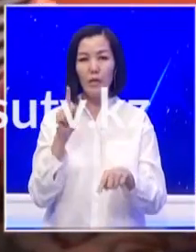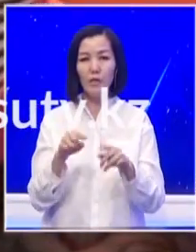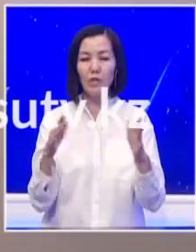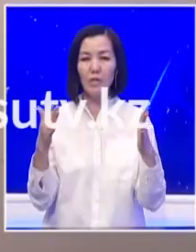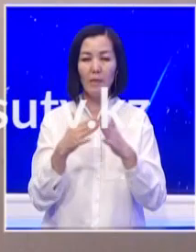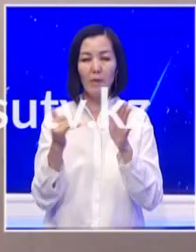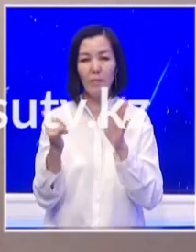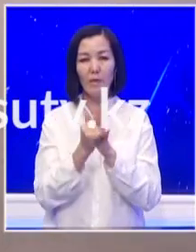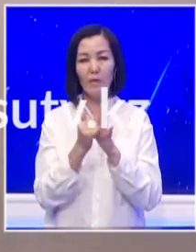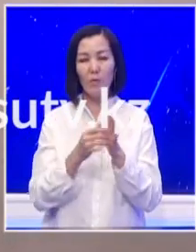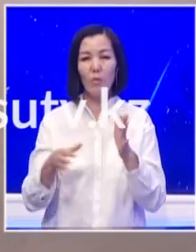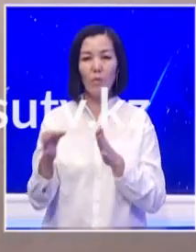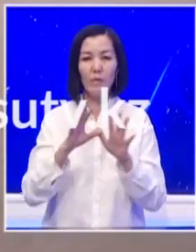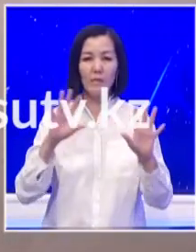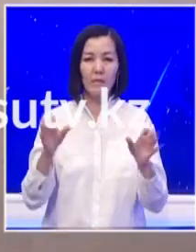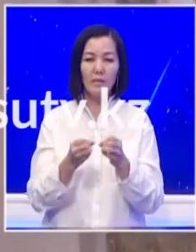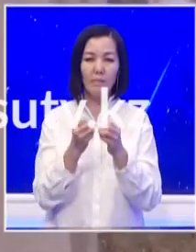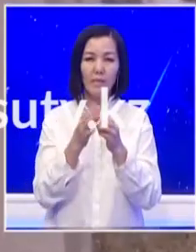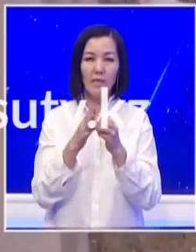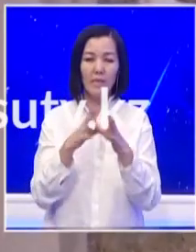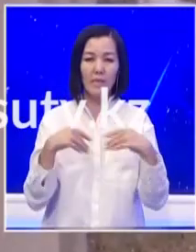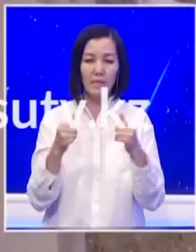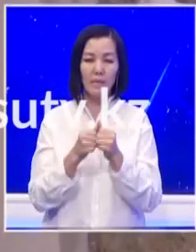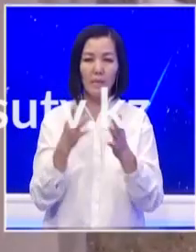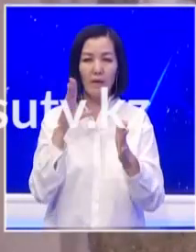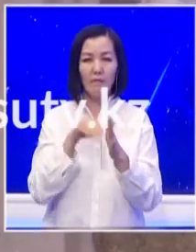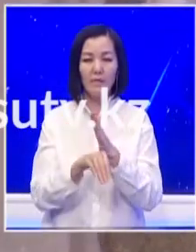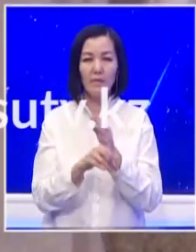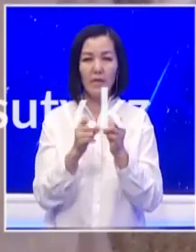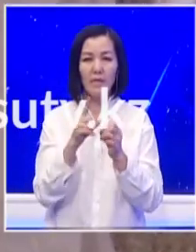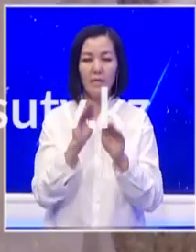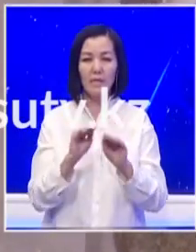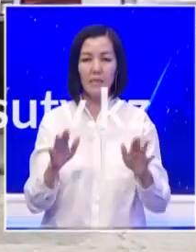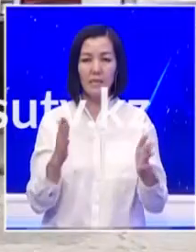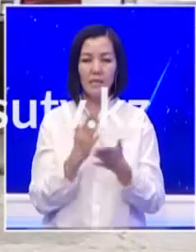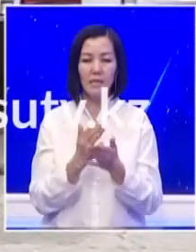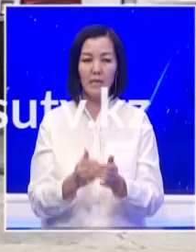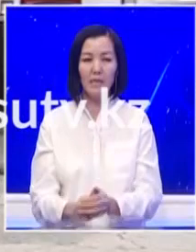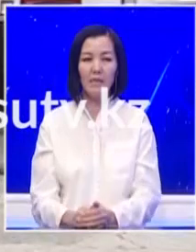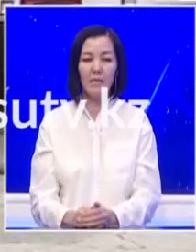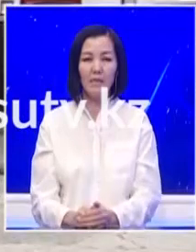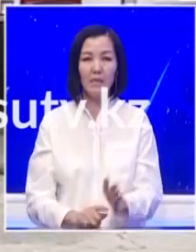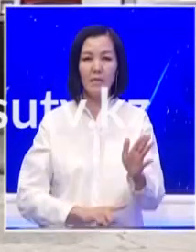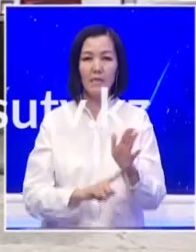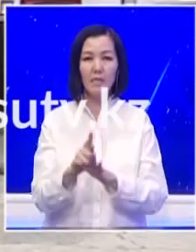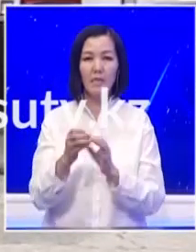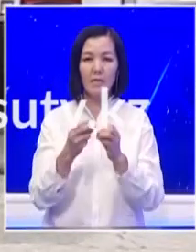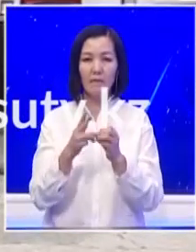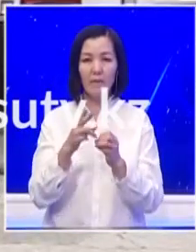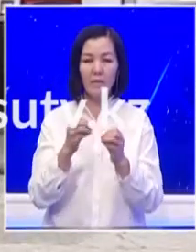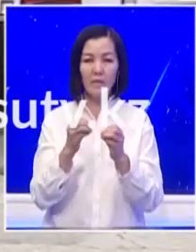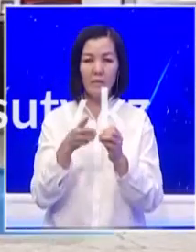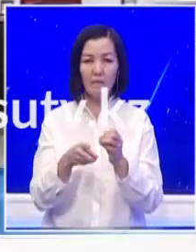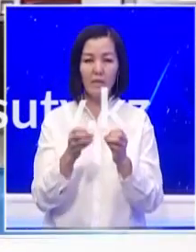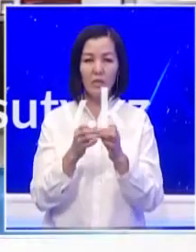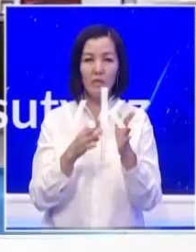такой прибор, в области спасено 15 семей, в составе которых 11 детей. Начиная с 2019 года